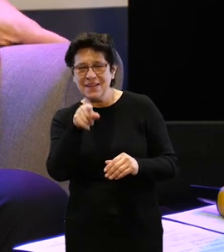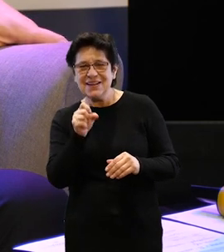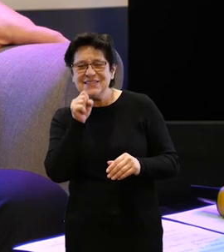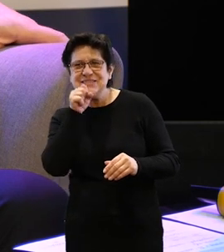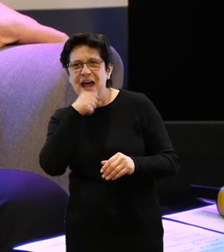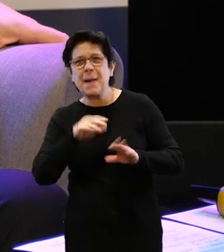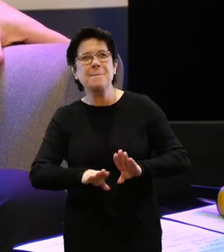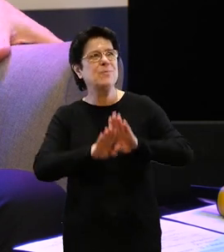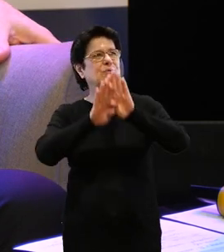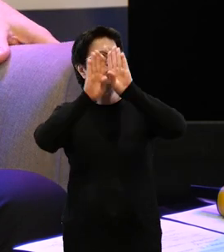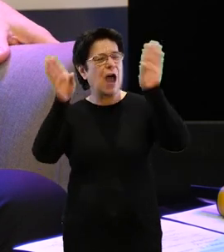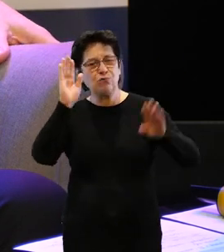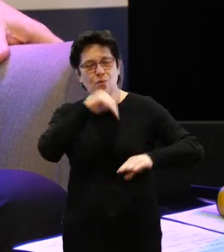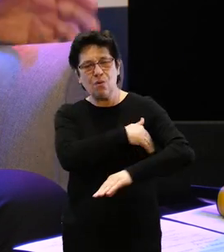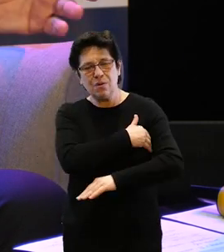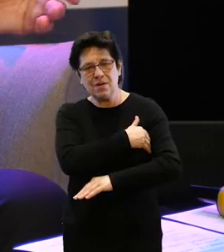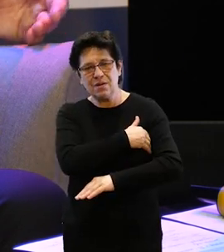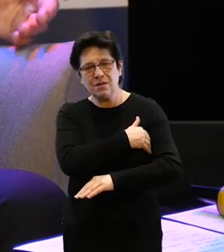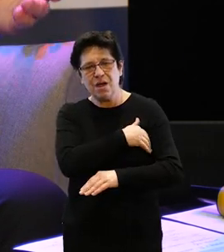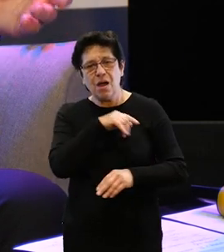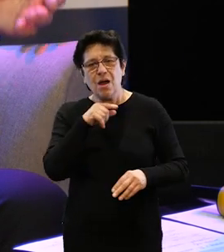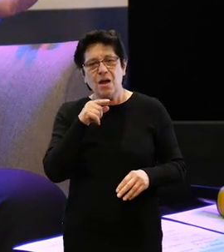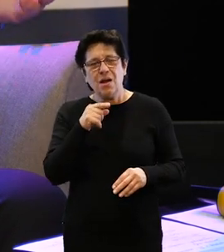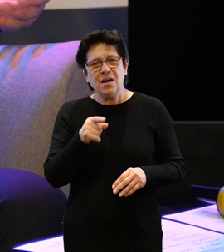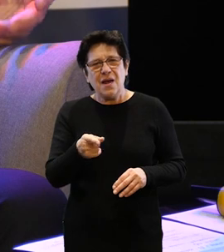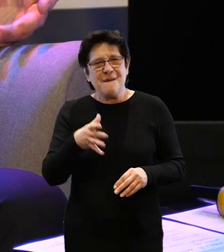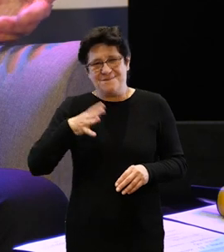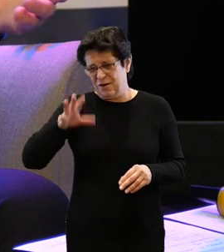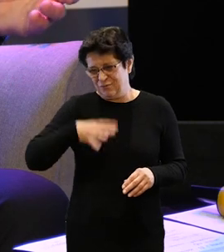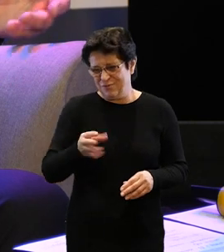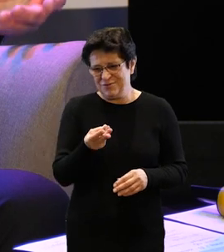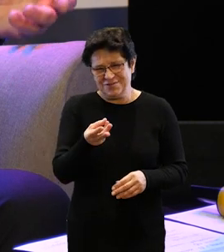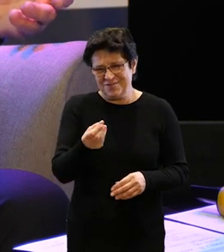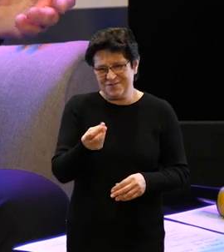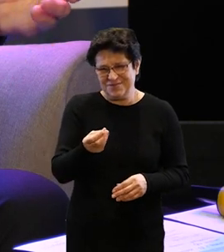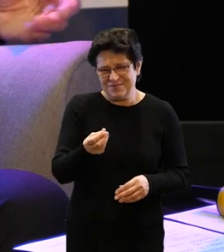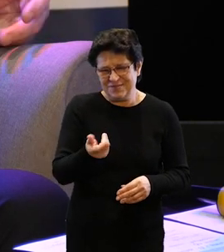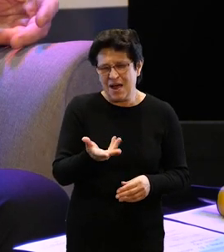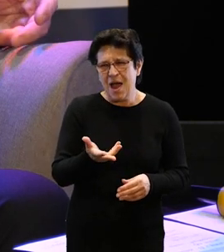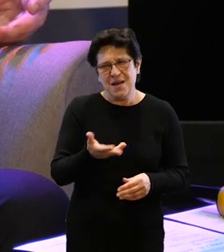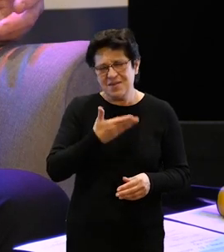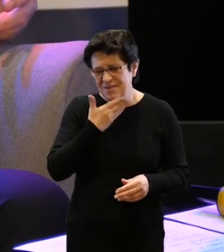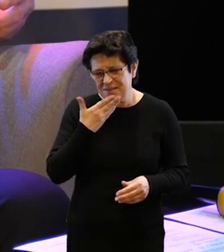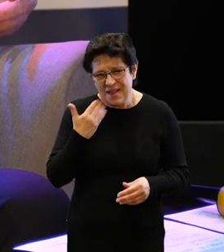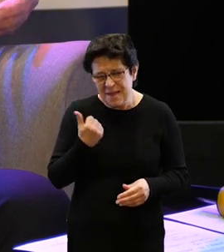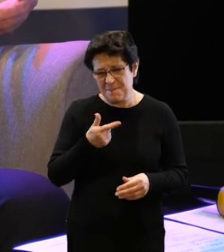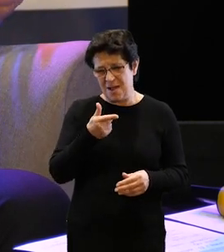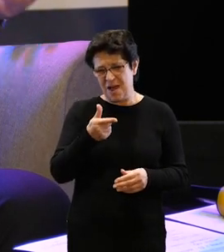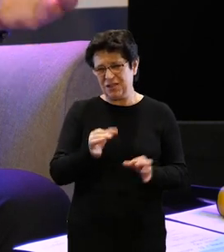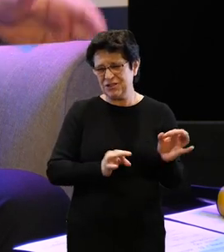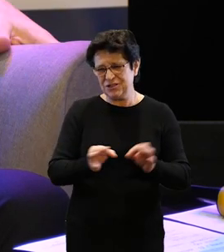muzeach szkolnych są przedmiotami o niedużej wartości historycznej ale